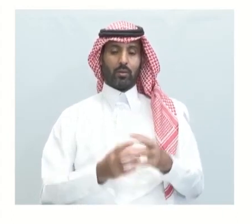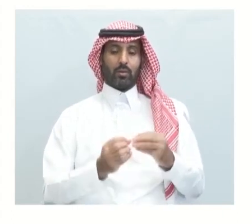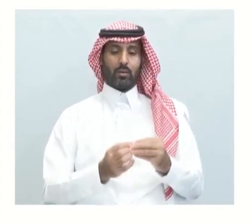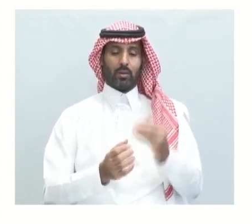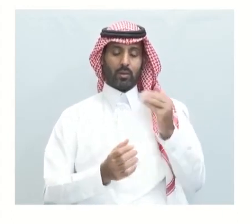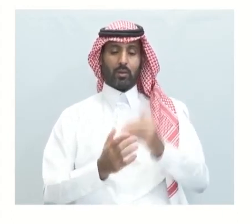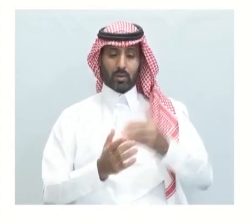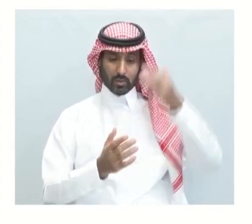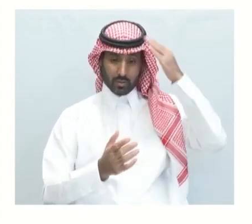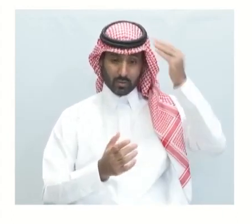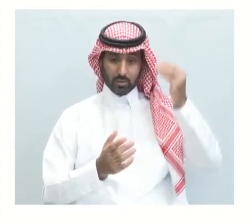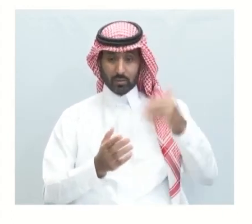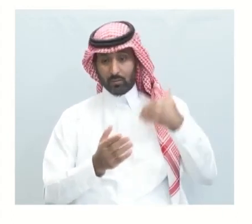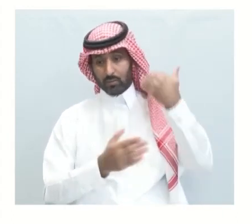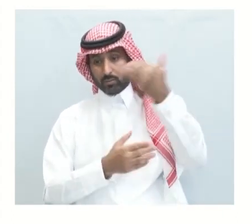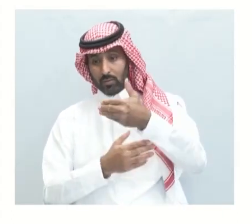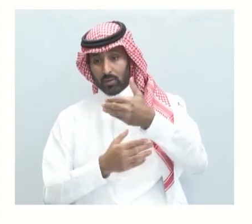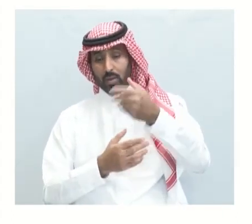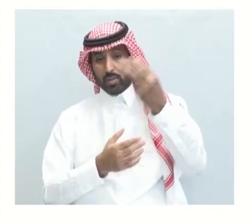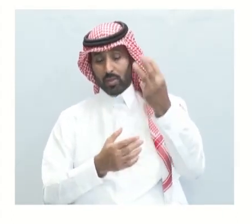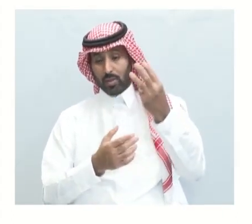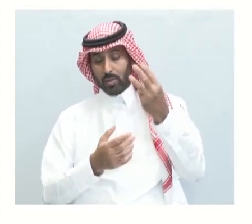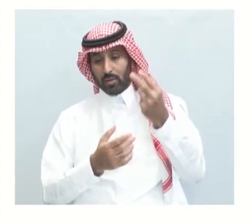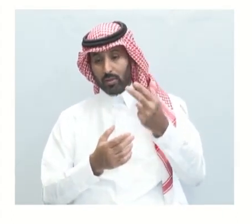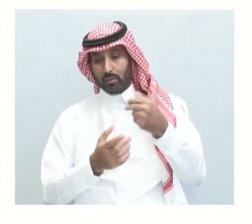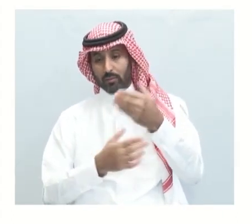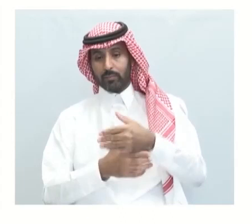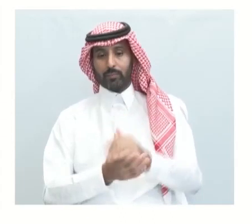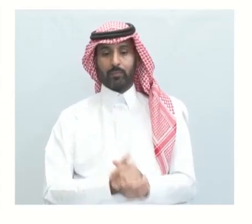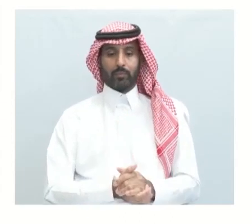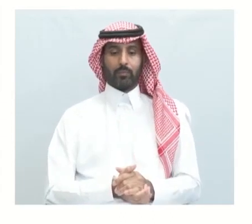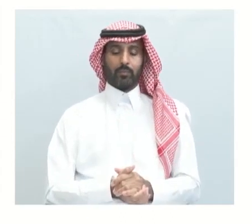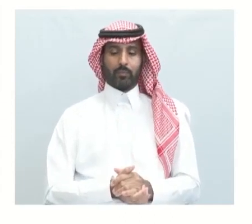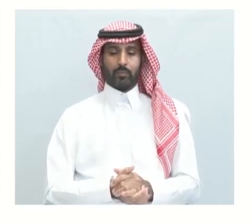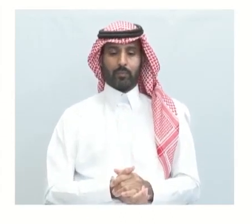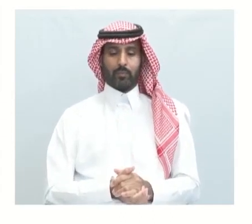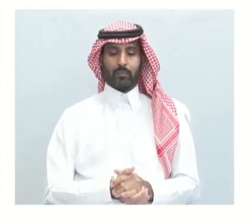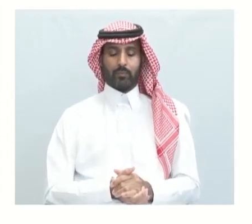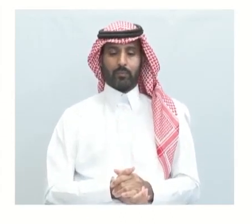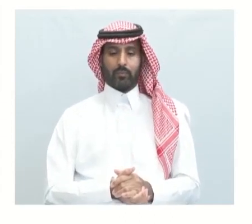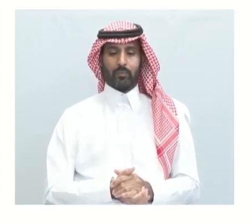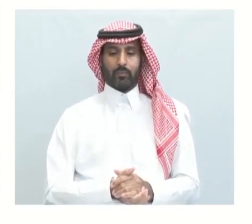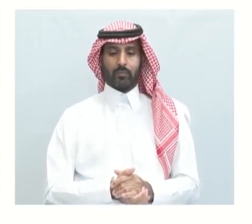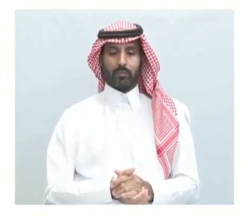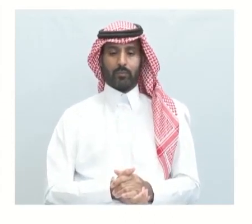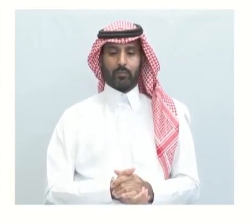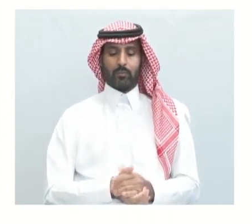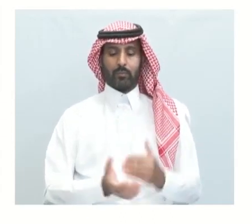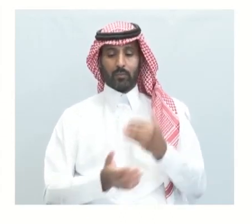انهاد بمعنى العقد الثانيه هي السكن هنا اضافه انسيرت نيو مود